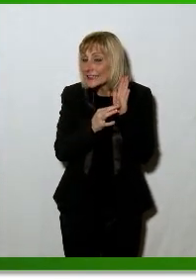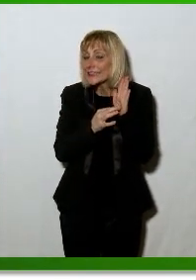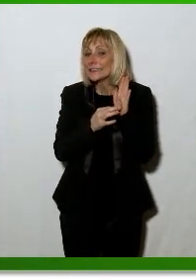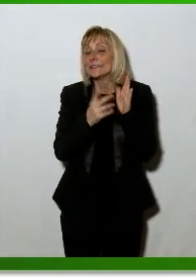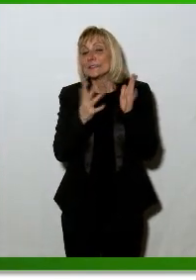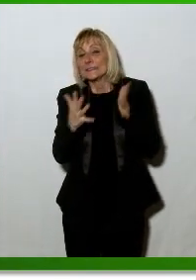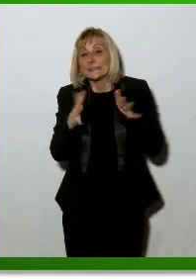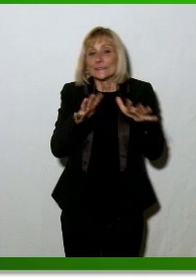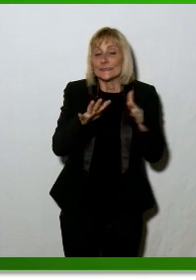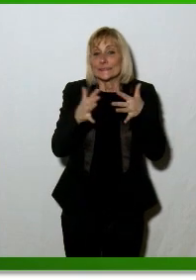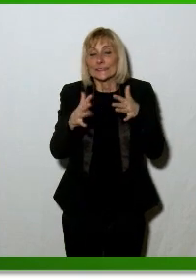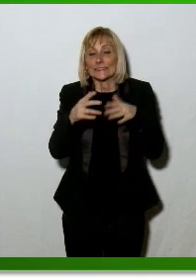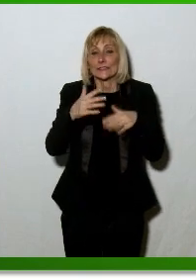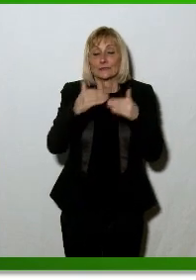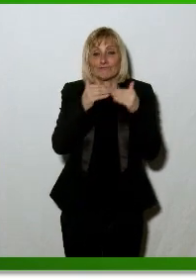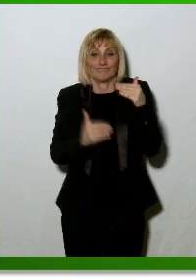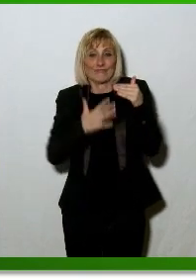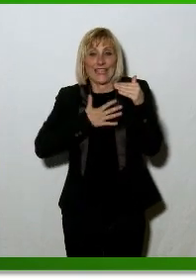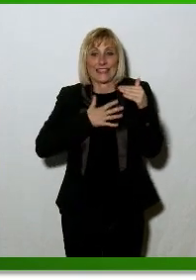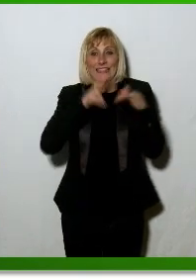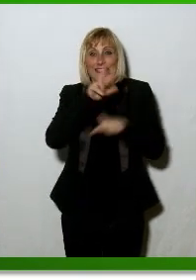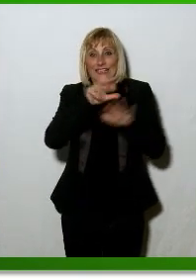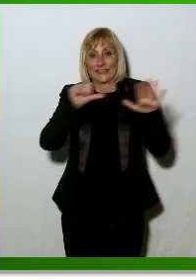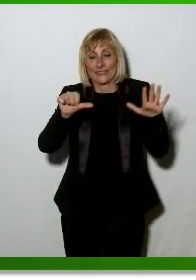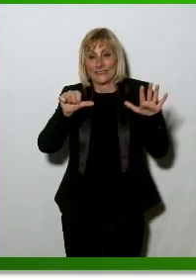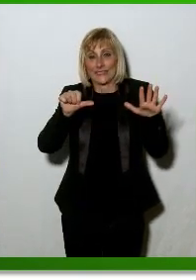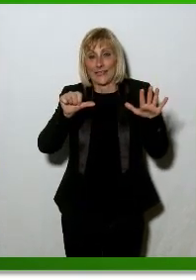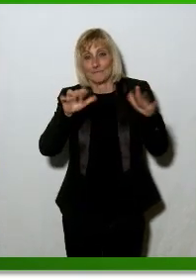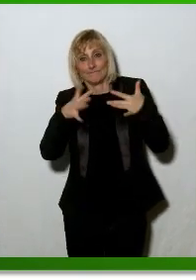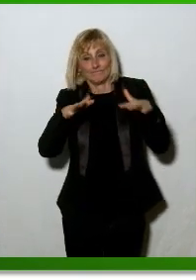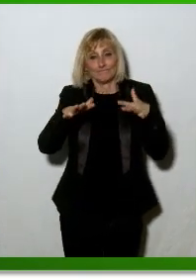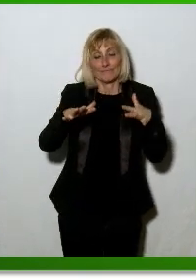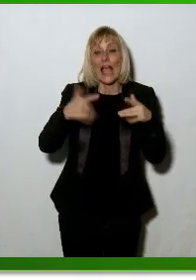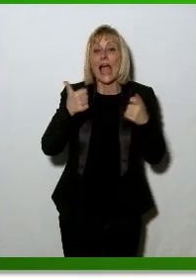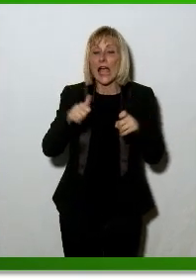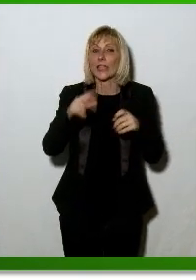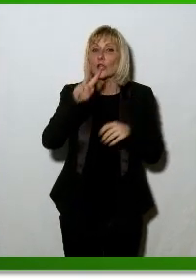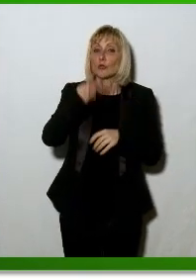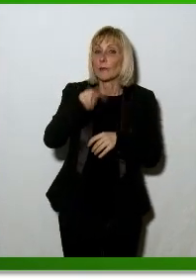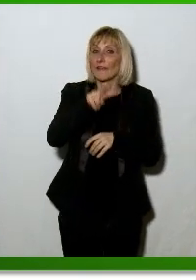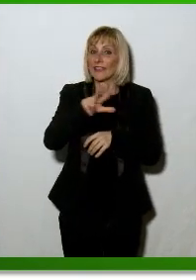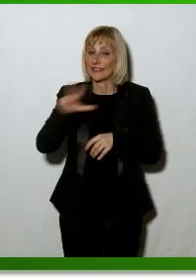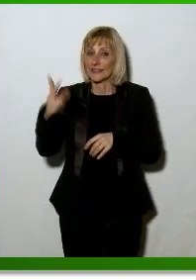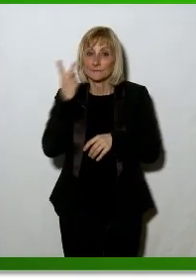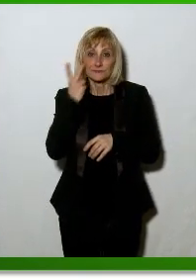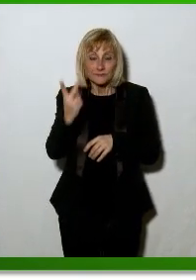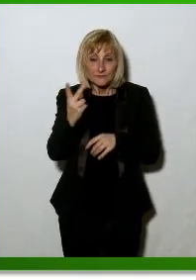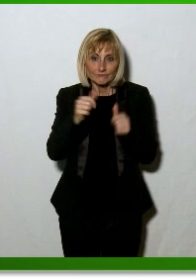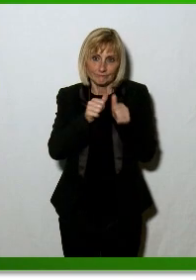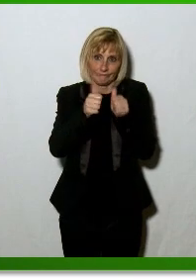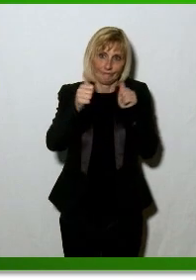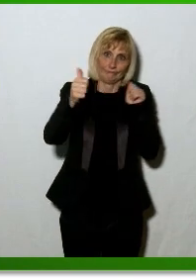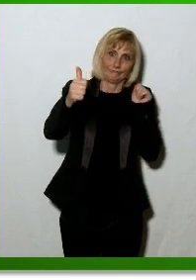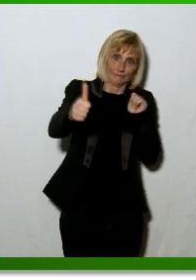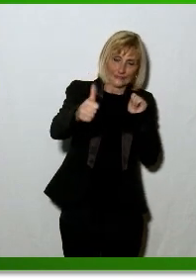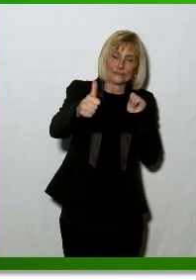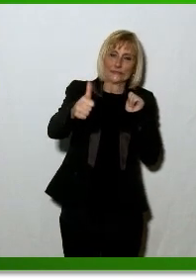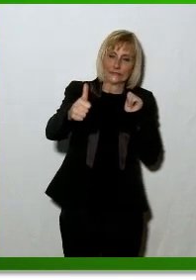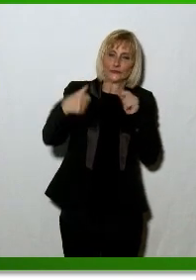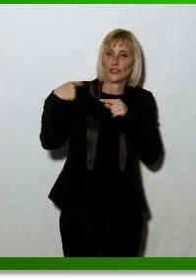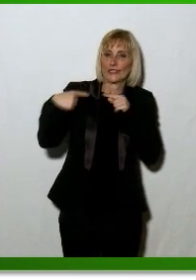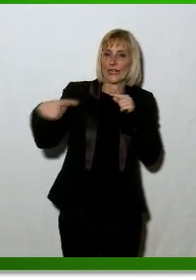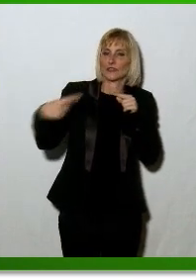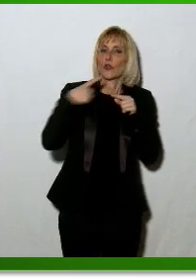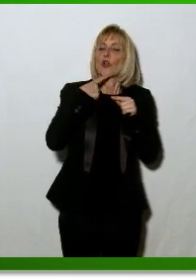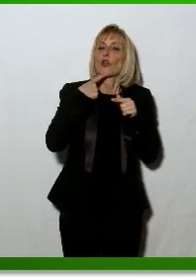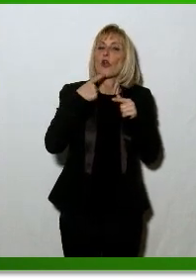36 in Italia ed è risultato evidente anche nel 2023 un divario generazionale in